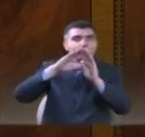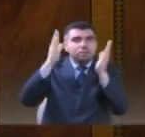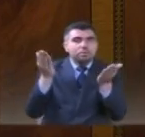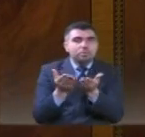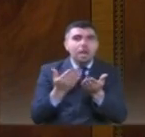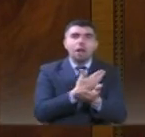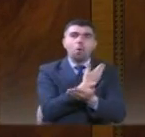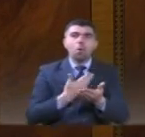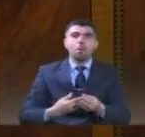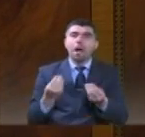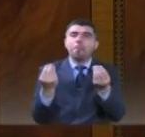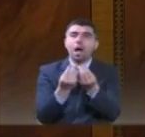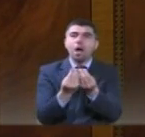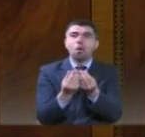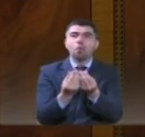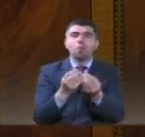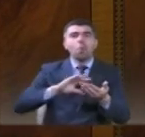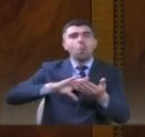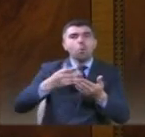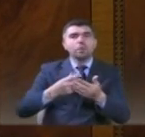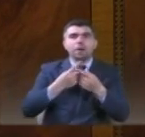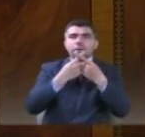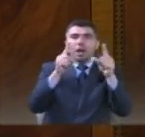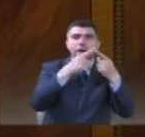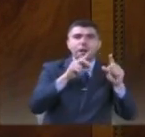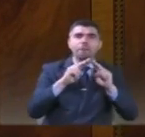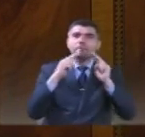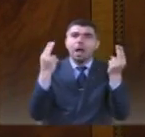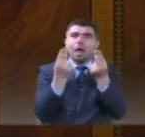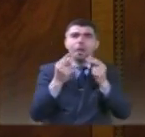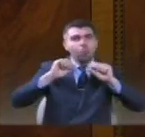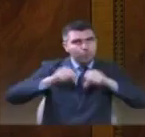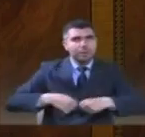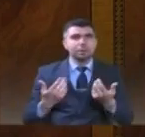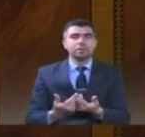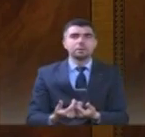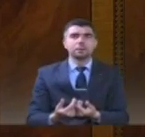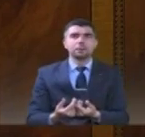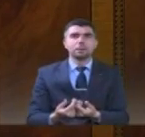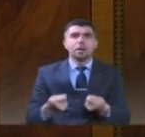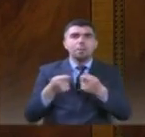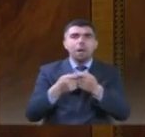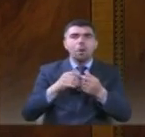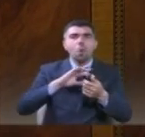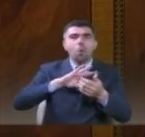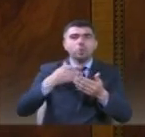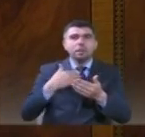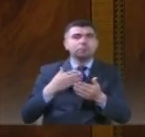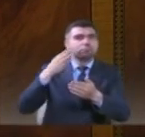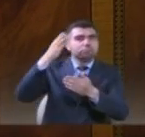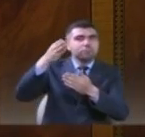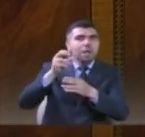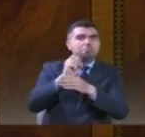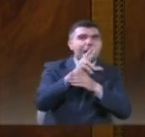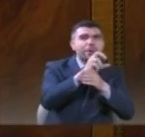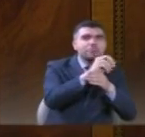من بينهم بطريقة مشرفة، والعالم كله يعترف بذلك. من الصبل كان جيتيو معايا ملي كنخرج للخارج